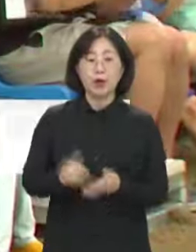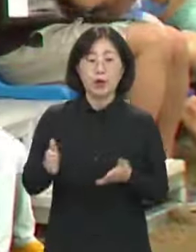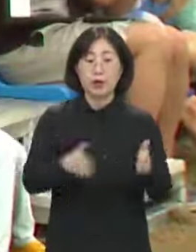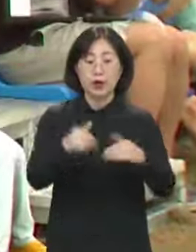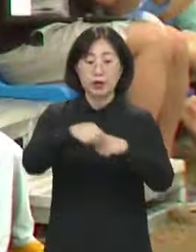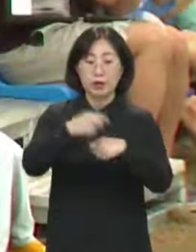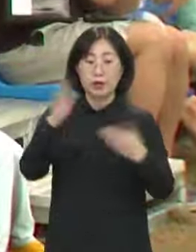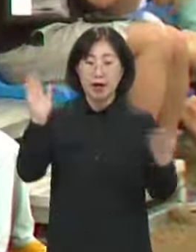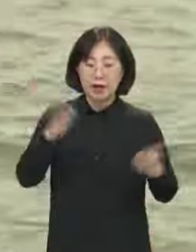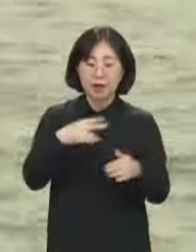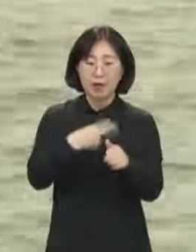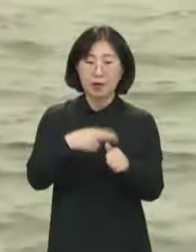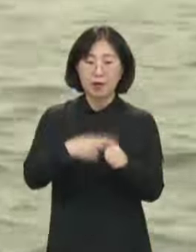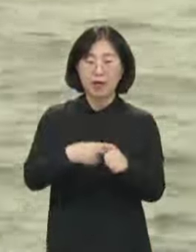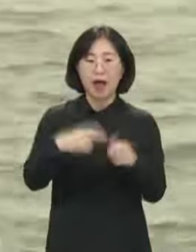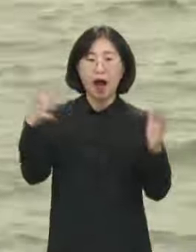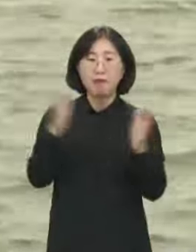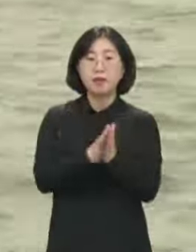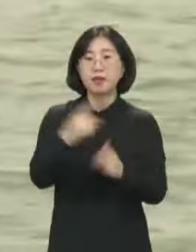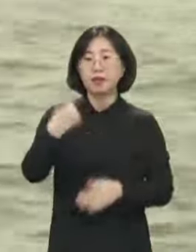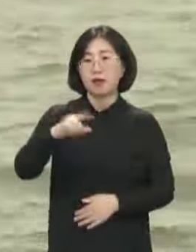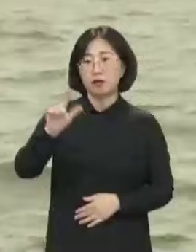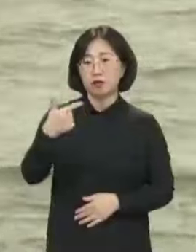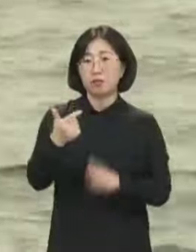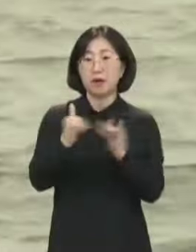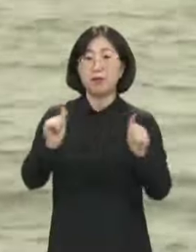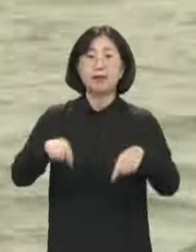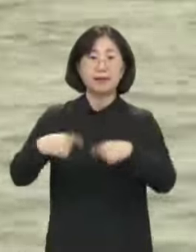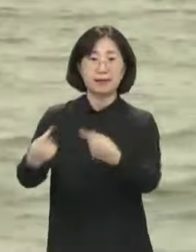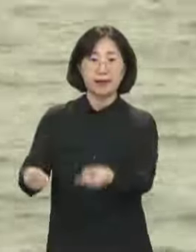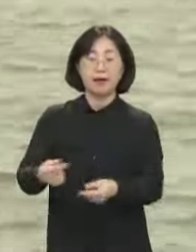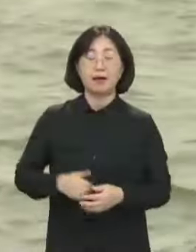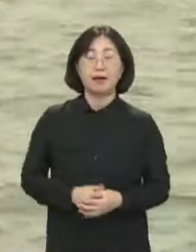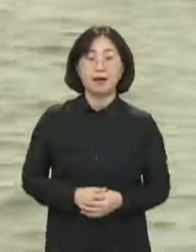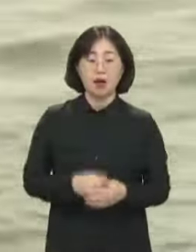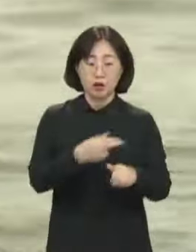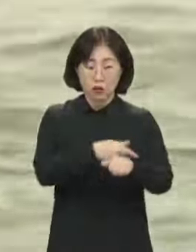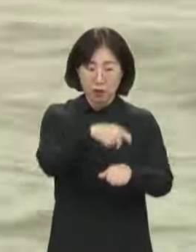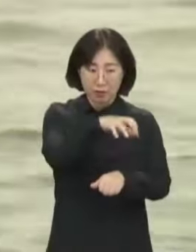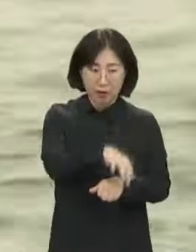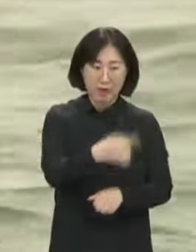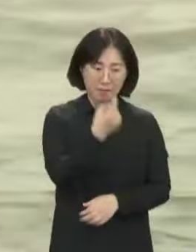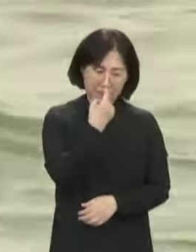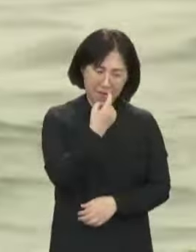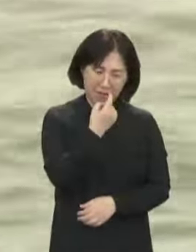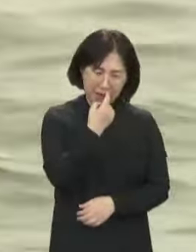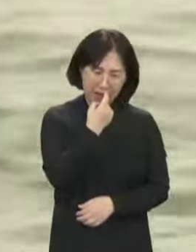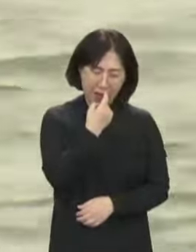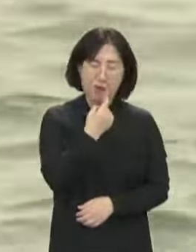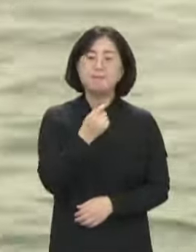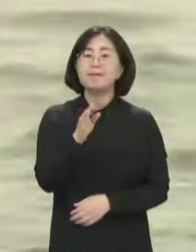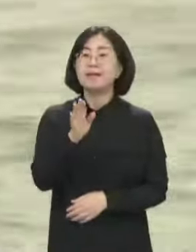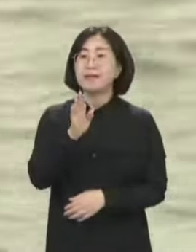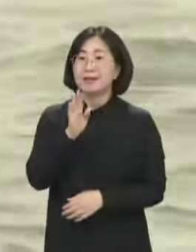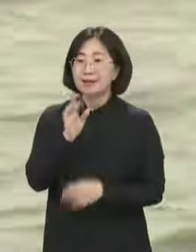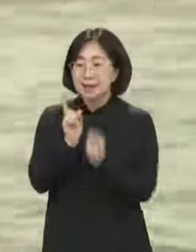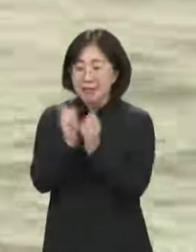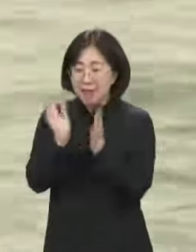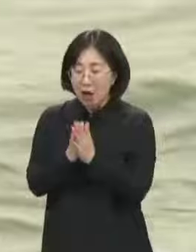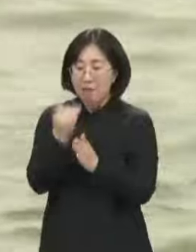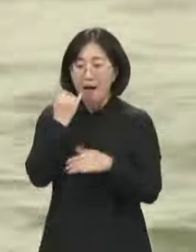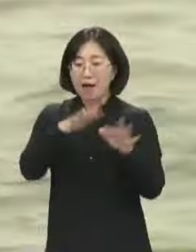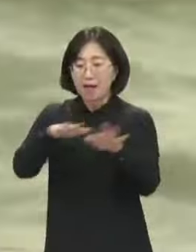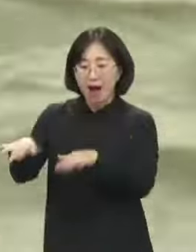초등학교 학생과 교사 등 1,600여 명이 참여했습니다. 수영장에서 배운 생존 수영을 직접 바다에 나와